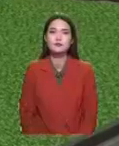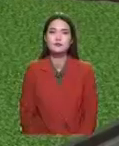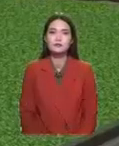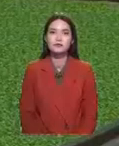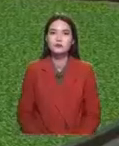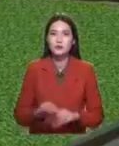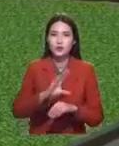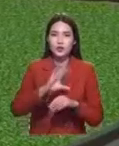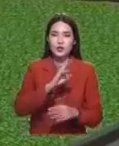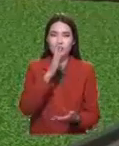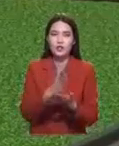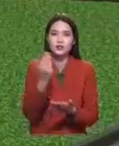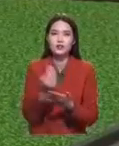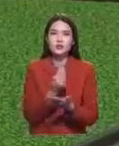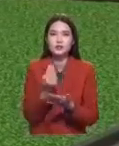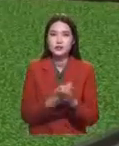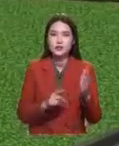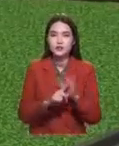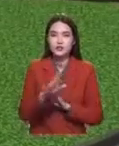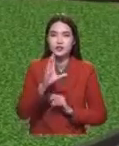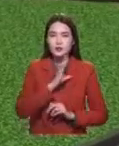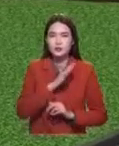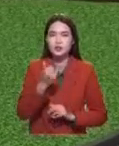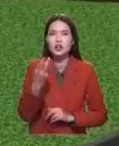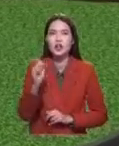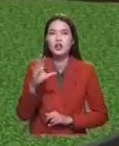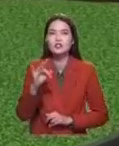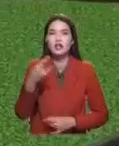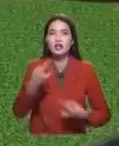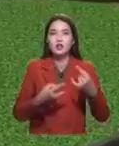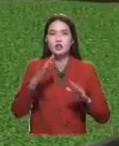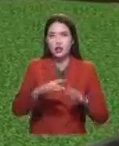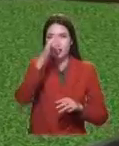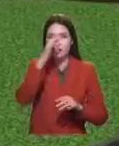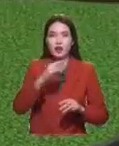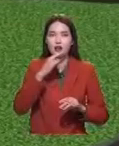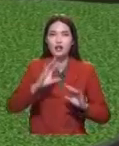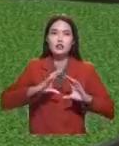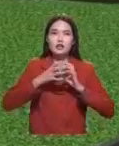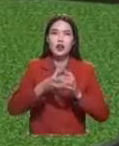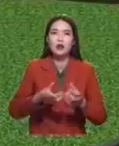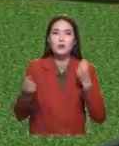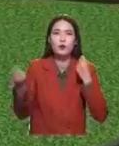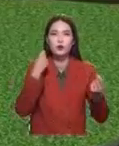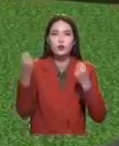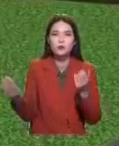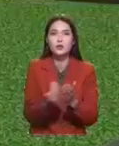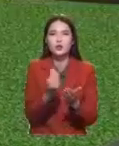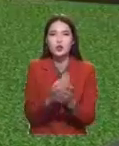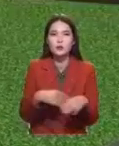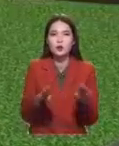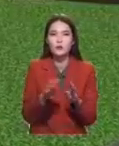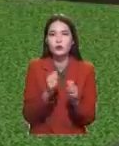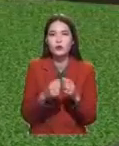Қайырлы кеш спорт сүйер қауым, сіздермен Астана телеарнасында қазақстандық және әлемдік спорттағы басты жаңалықтар туралы